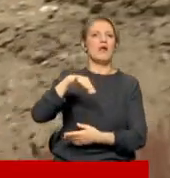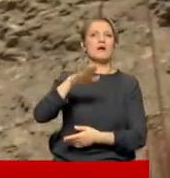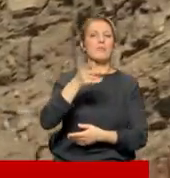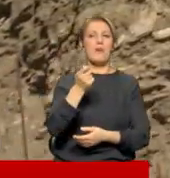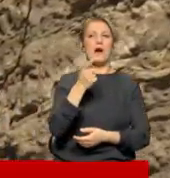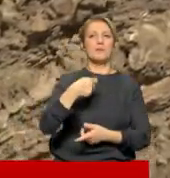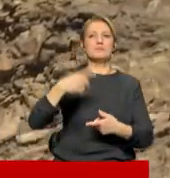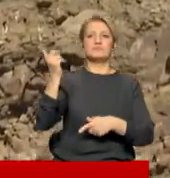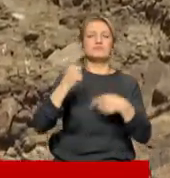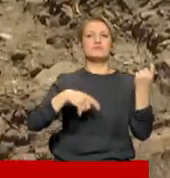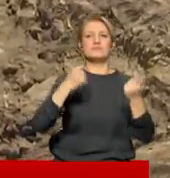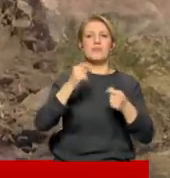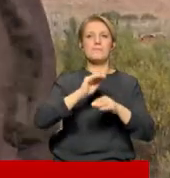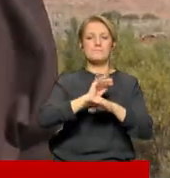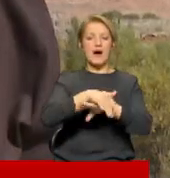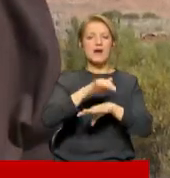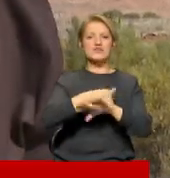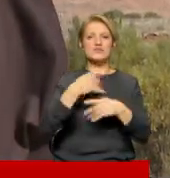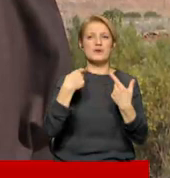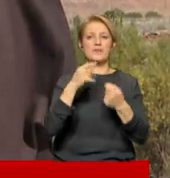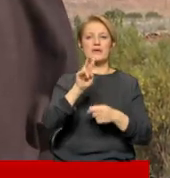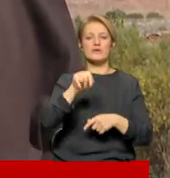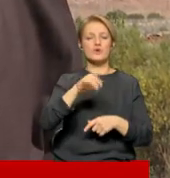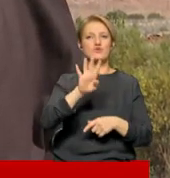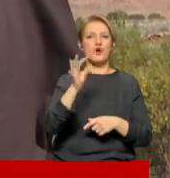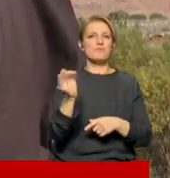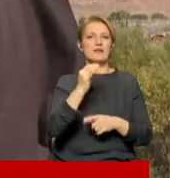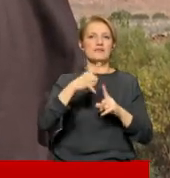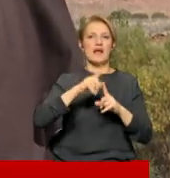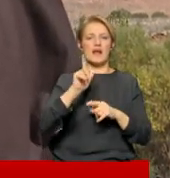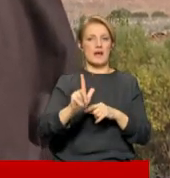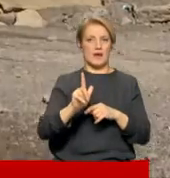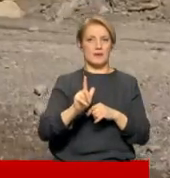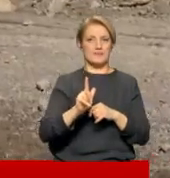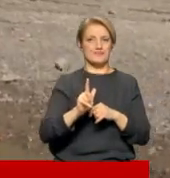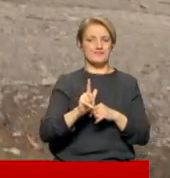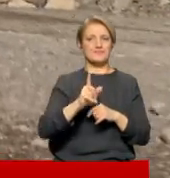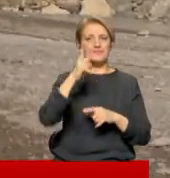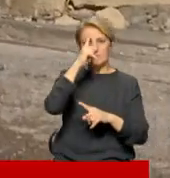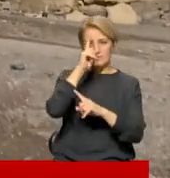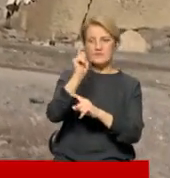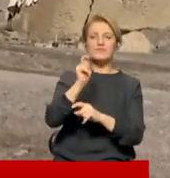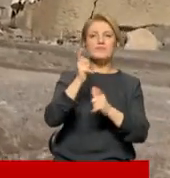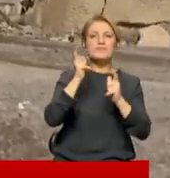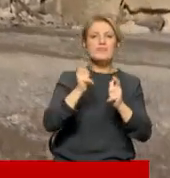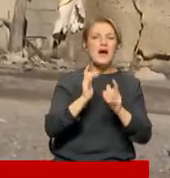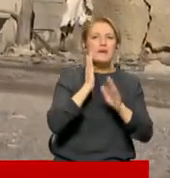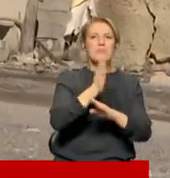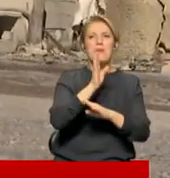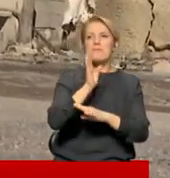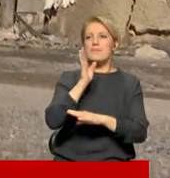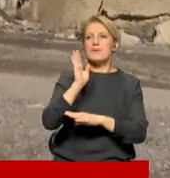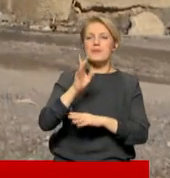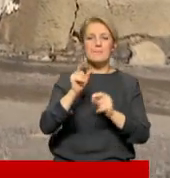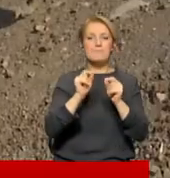burada çarçur verildi barajın maliyeti 2.4 milyar TL'ye mal oldu başvurmadıkları yer kalmadı ama